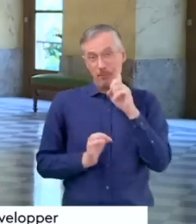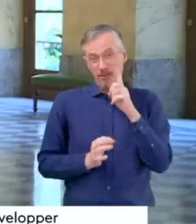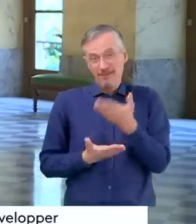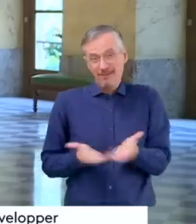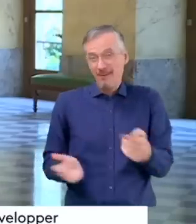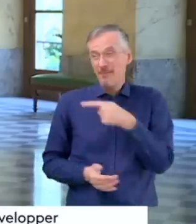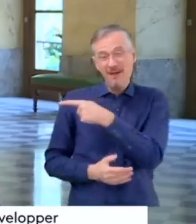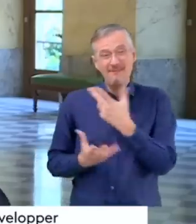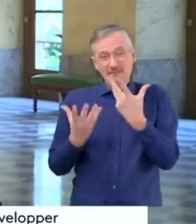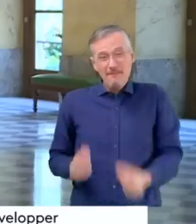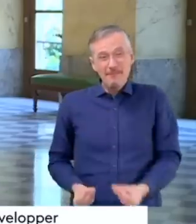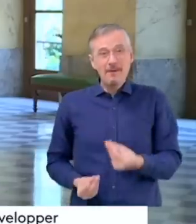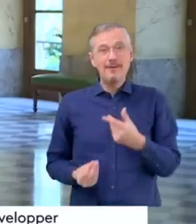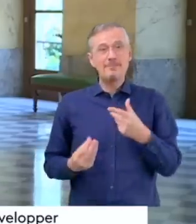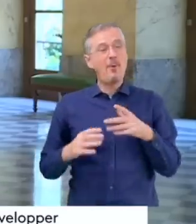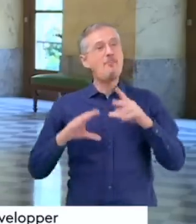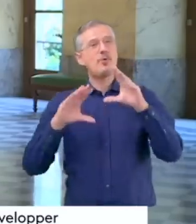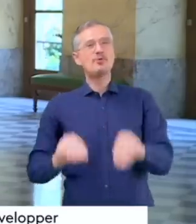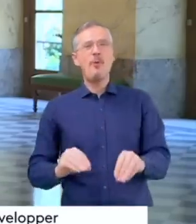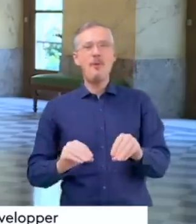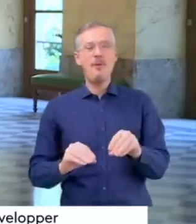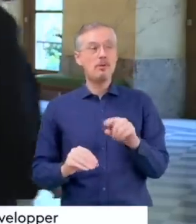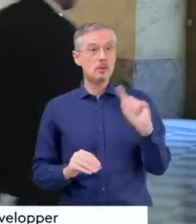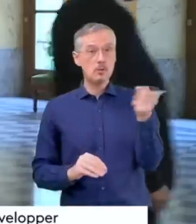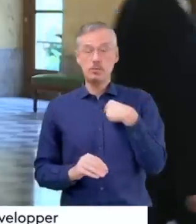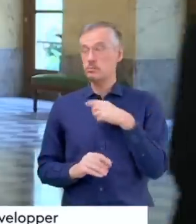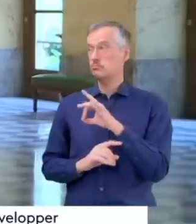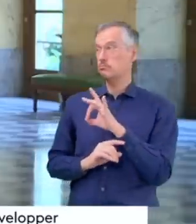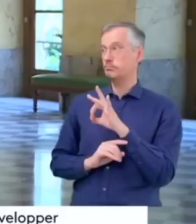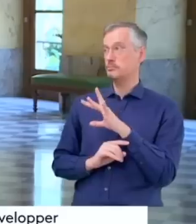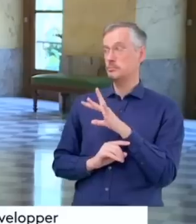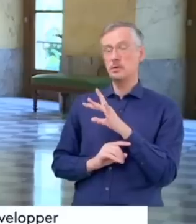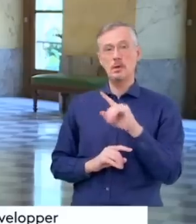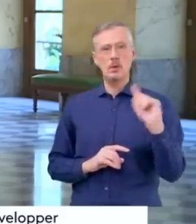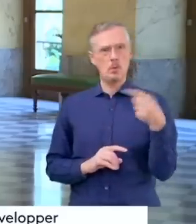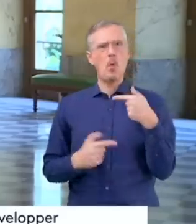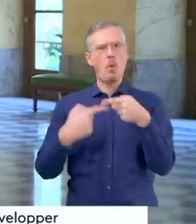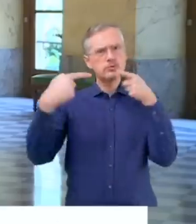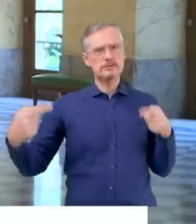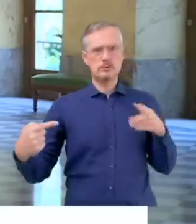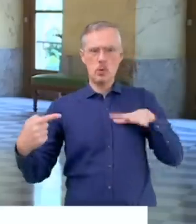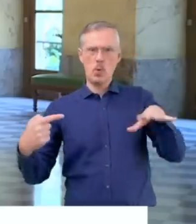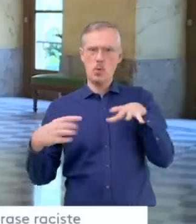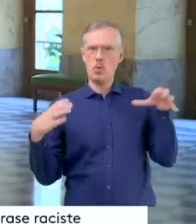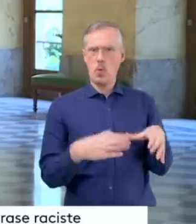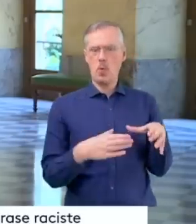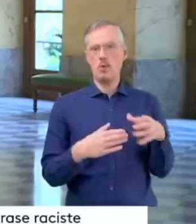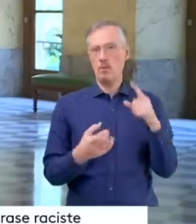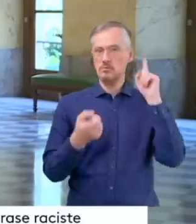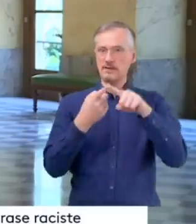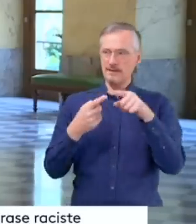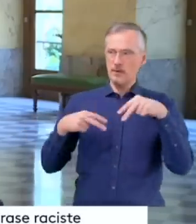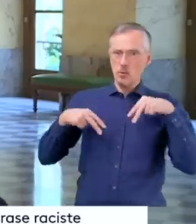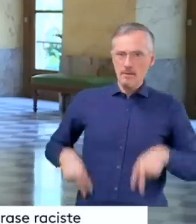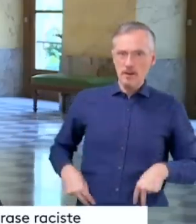quand ils déposent une motion de censure, ils n'arrivent pas à rassembler autour de nous. Nous sommes un groupe d'opposition. Notre but, ici, à l'Assemblée nationale, c'est de faire en sorte